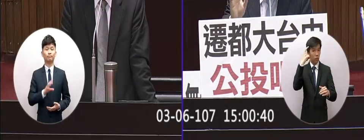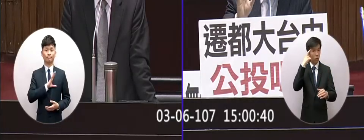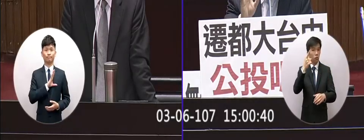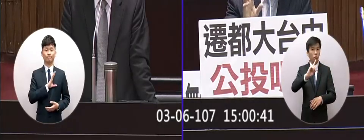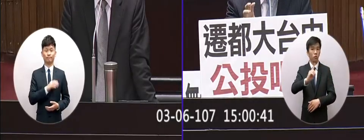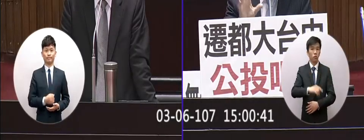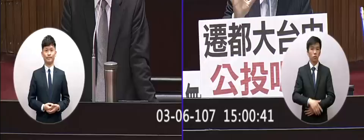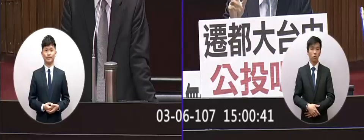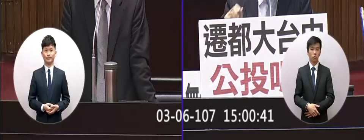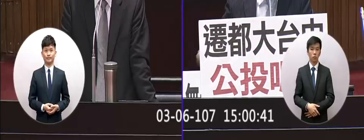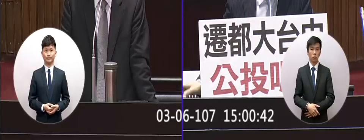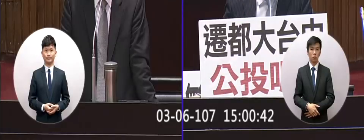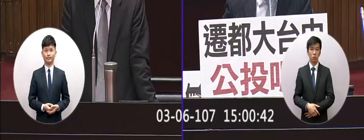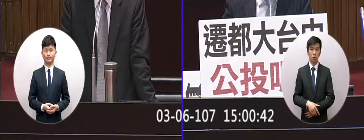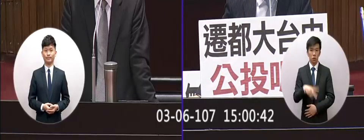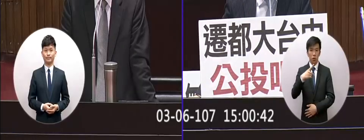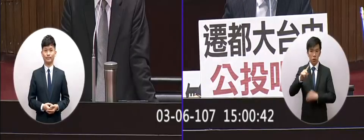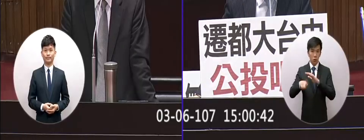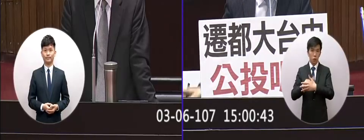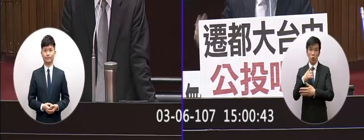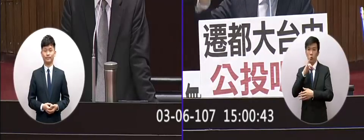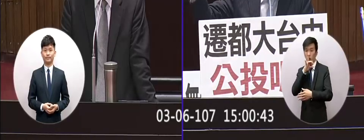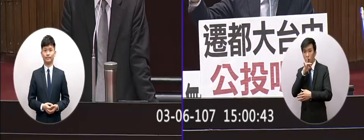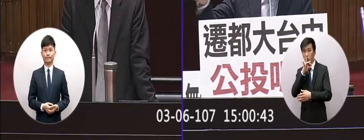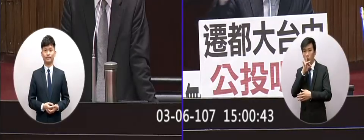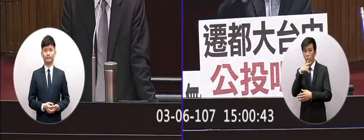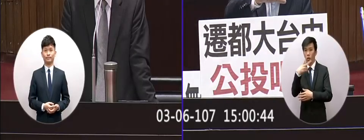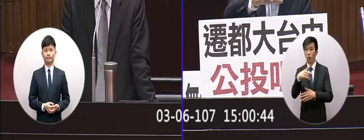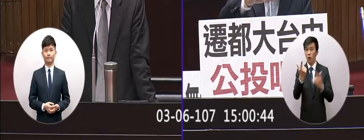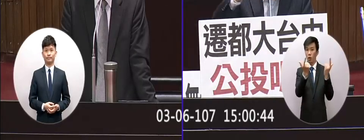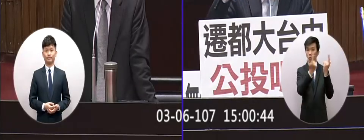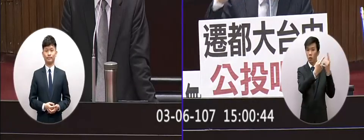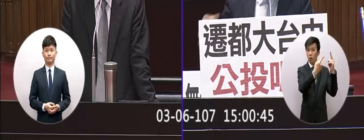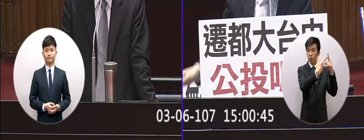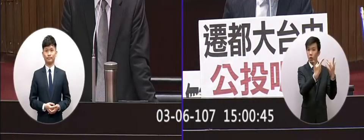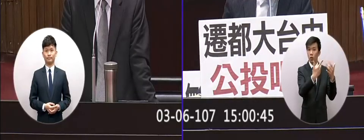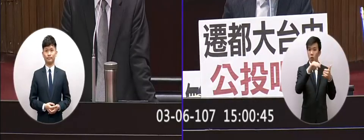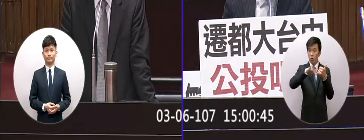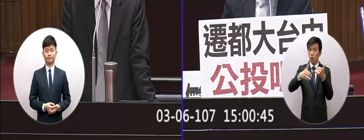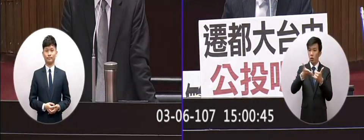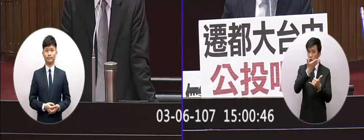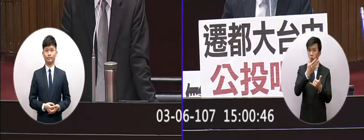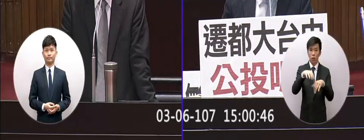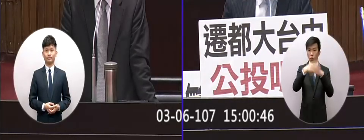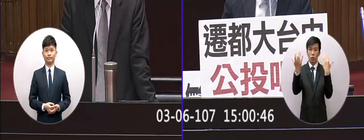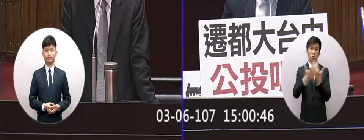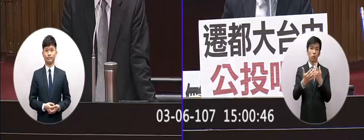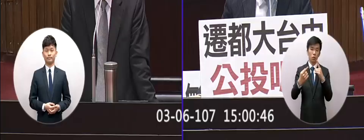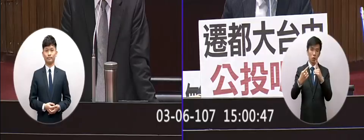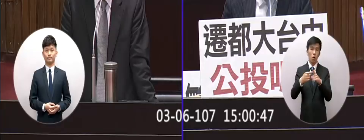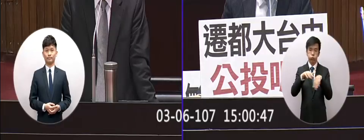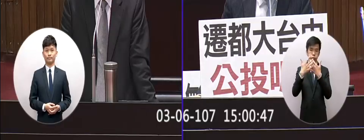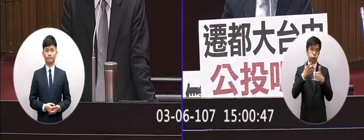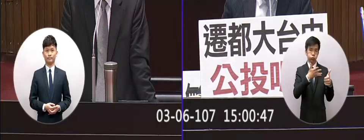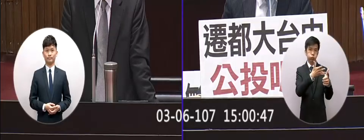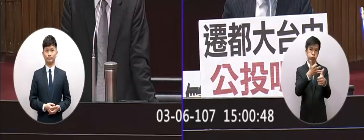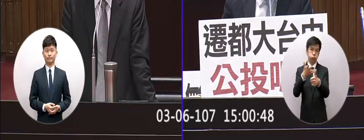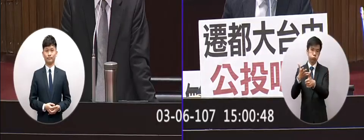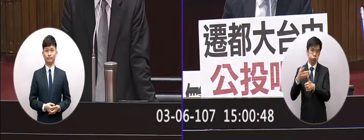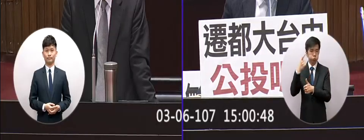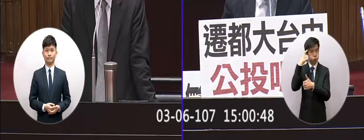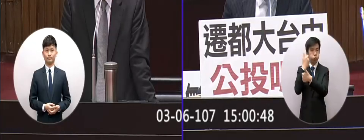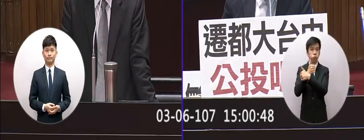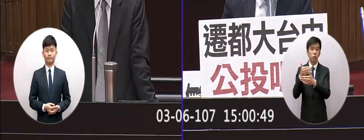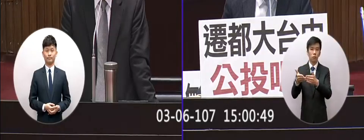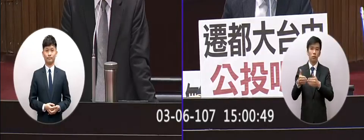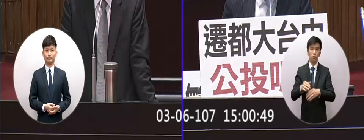而且不是只有台中或中部人怎么想，北部人、南部人、东部人，全台湾的人其实都应该去思考